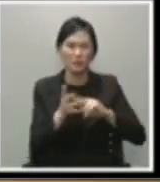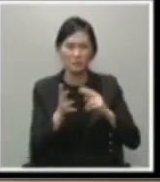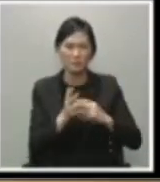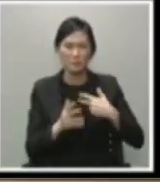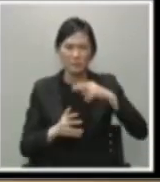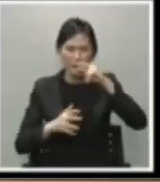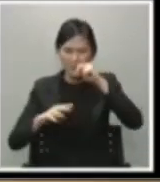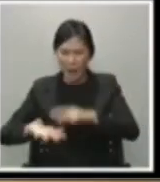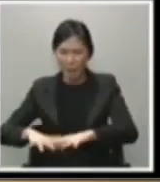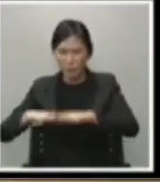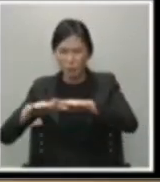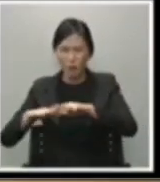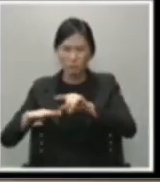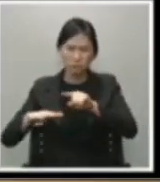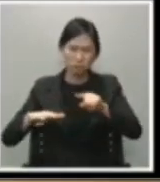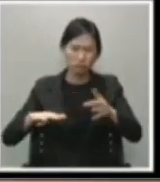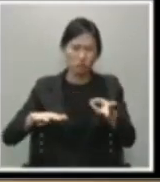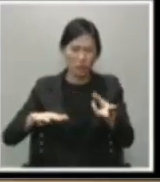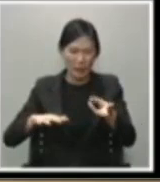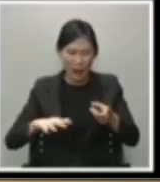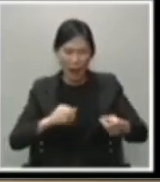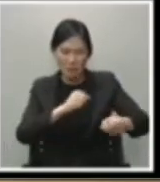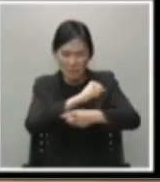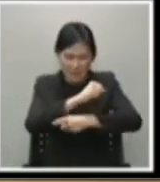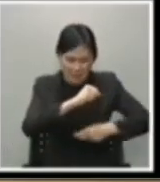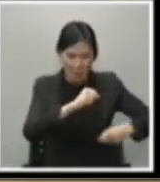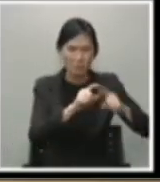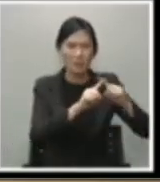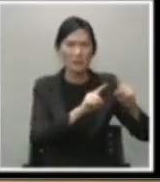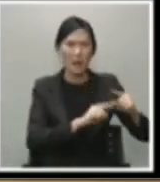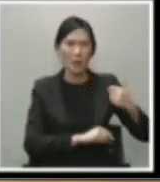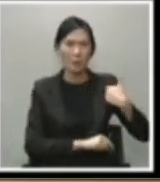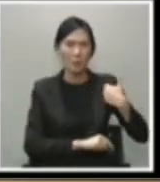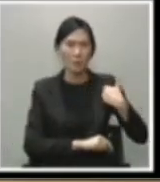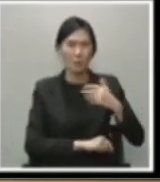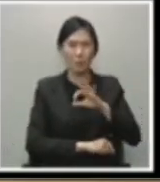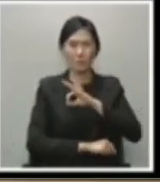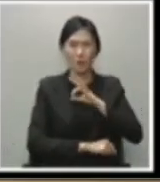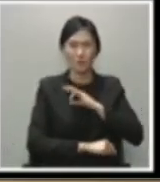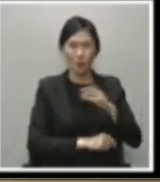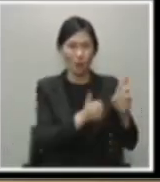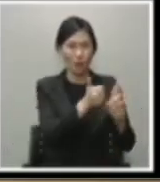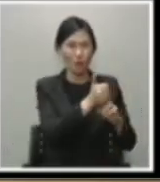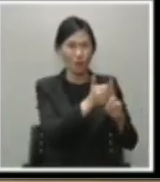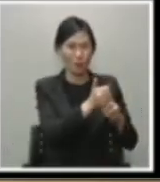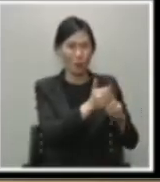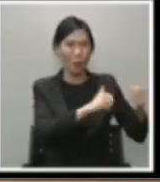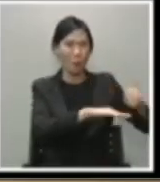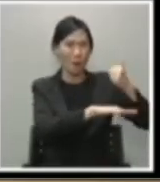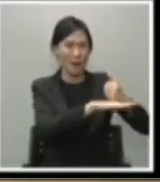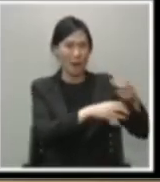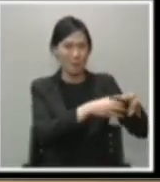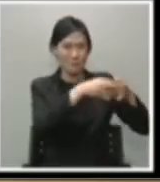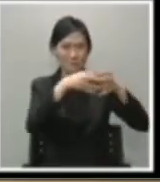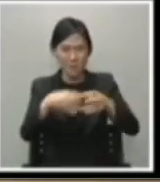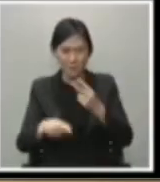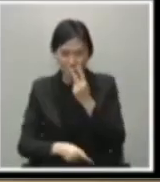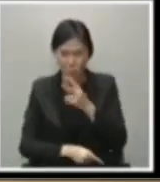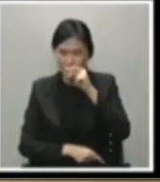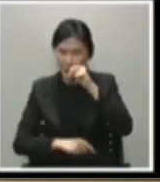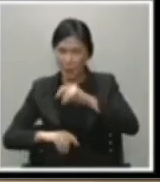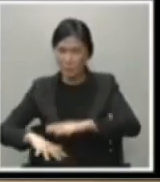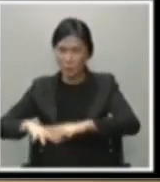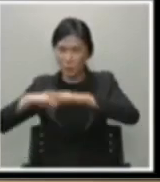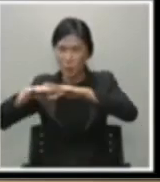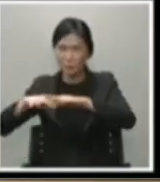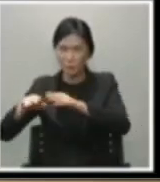ท่วมจนถึงข้าวกำลังจะเก็บเกี่ยวครับผมไปลงพื้นที่กับท่านรองหัวหน้าพรรคครับท่านเกียงกันตินันครับตั้งแต่วันที่น้ำท่วมวันนี้จะเกี่ยว